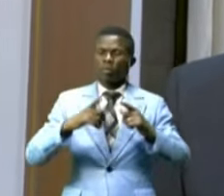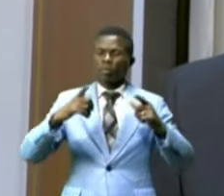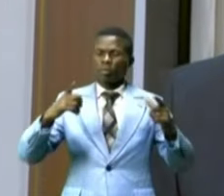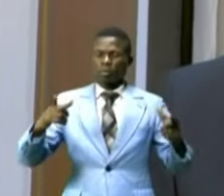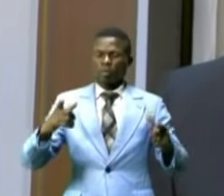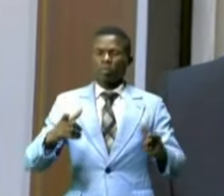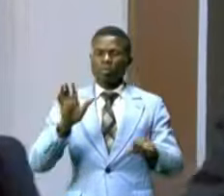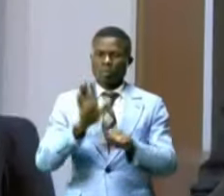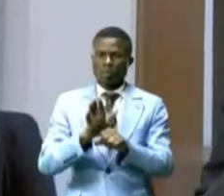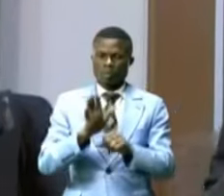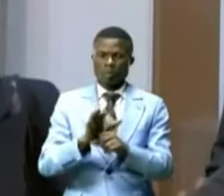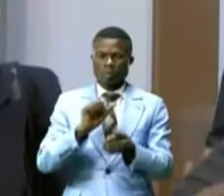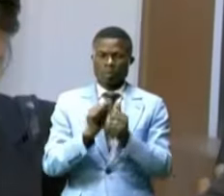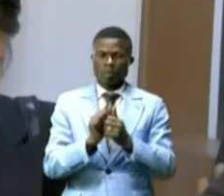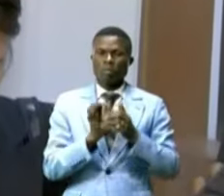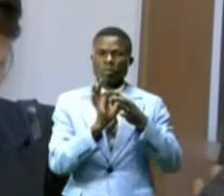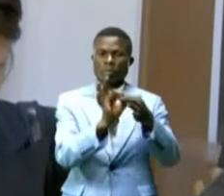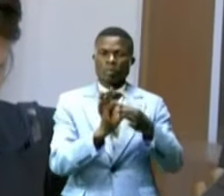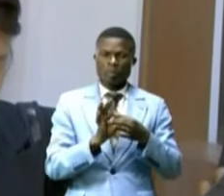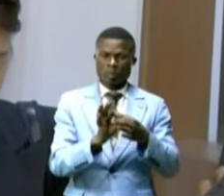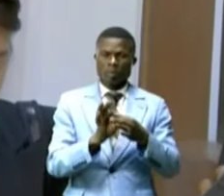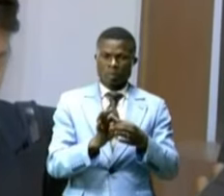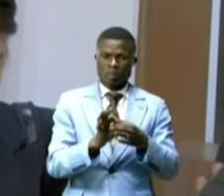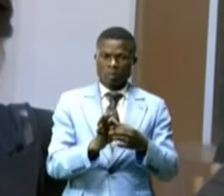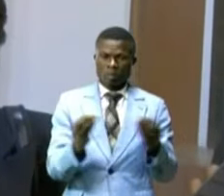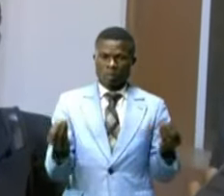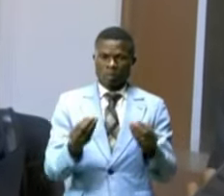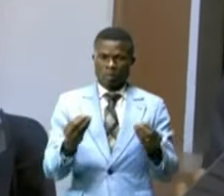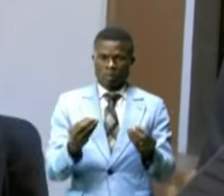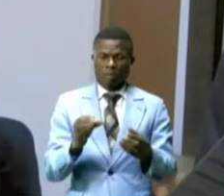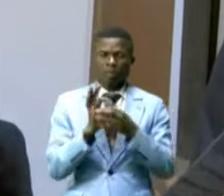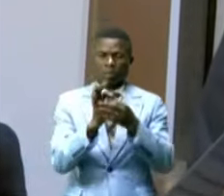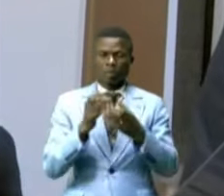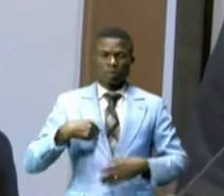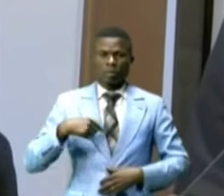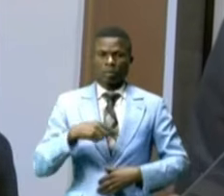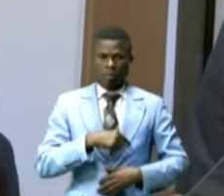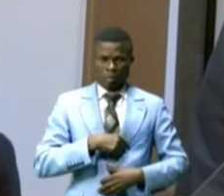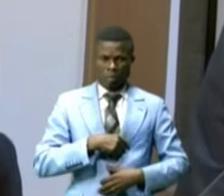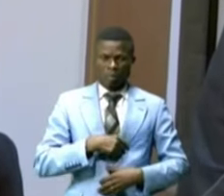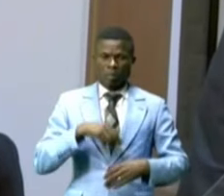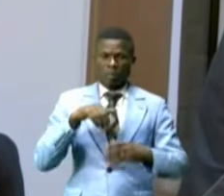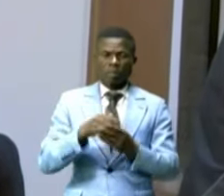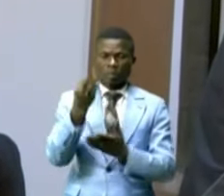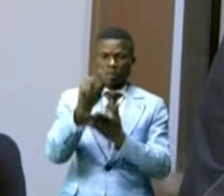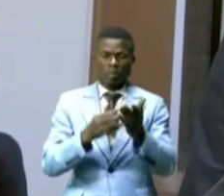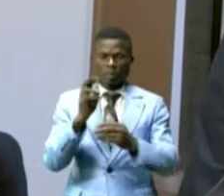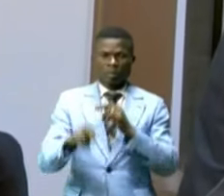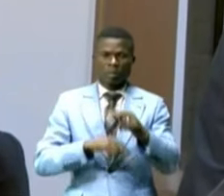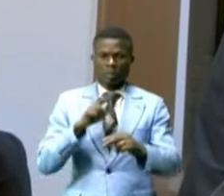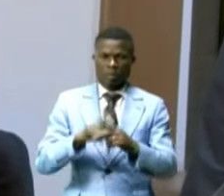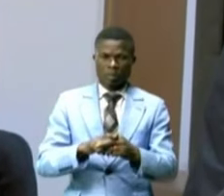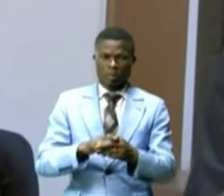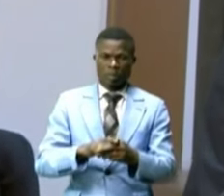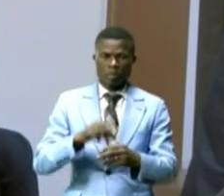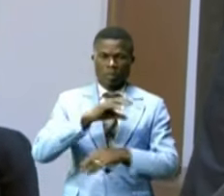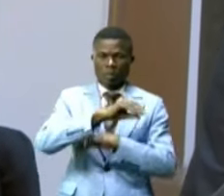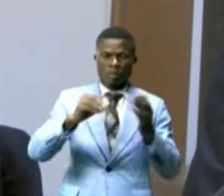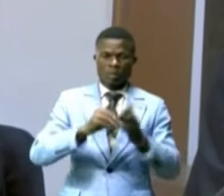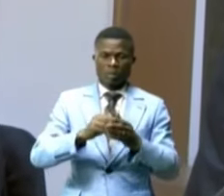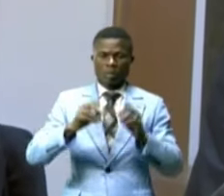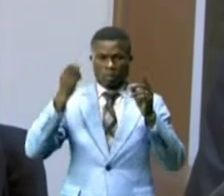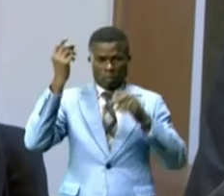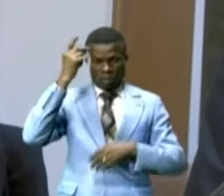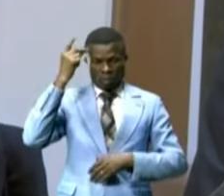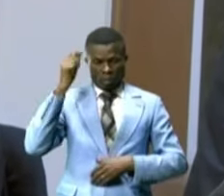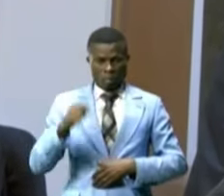nos domaines de coopération. Un symbole de notre coopération serait le musée national qui se situe au cœur de la ville de Kinshasa.